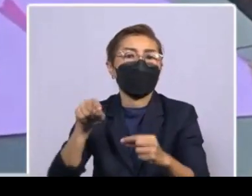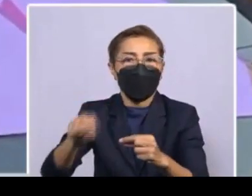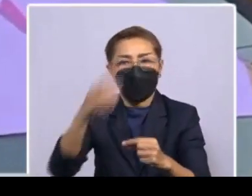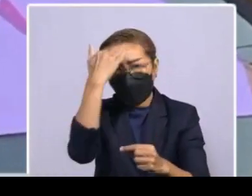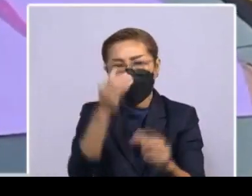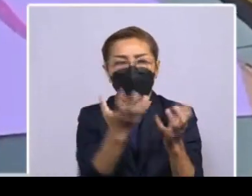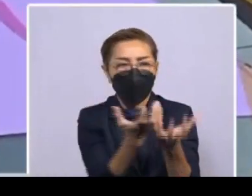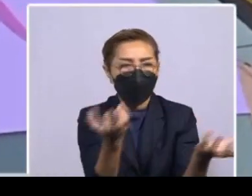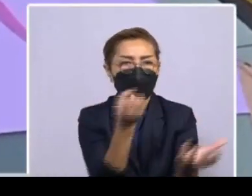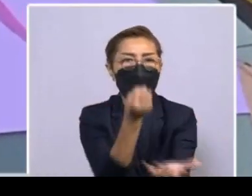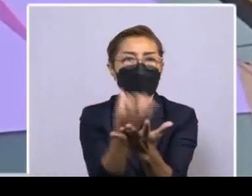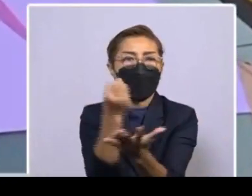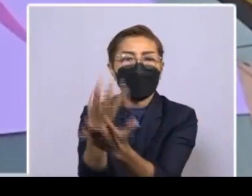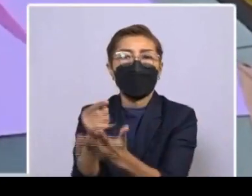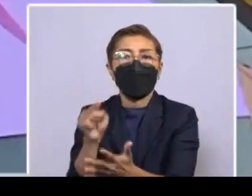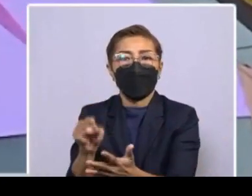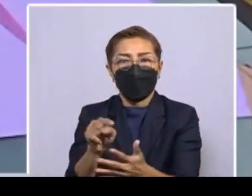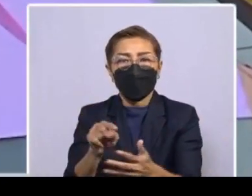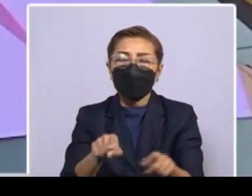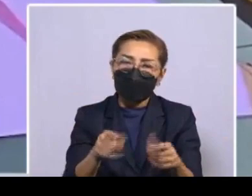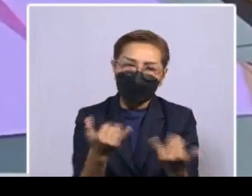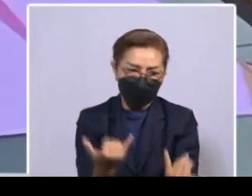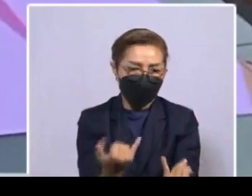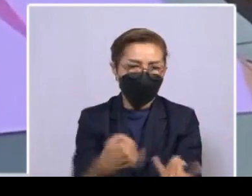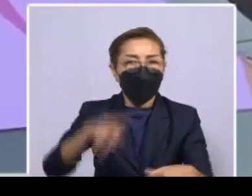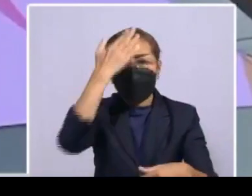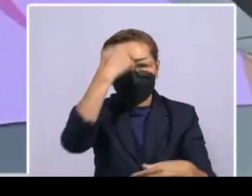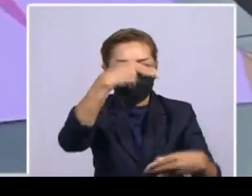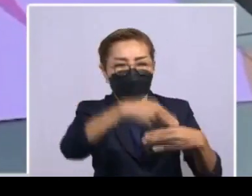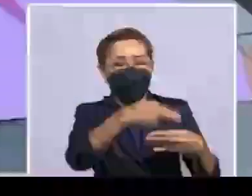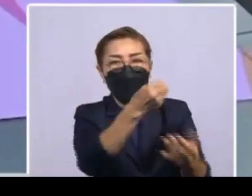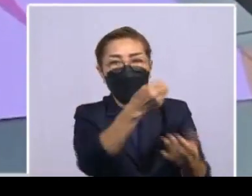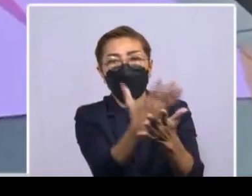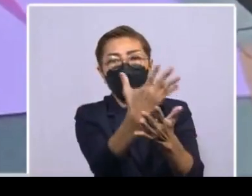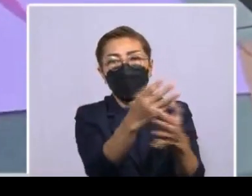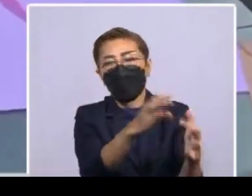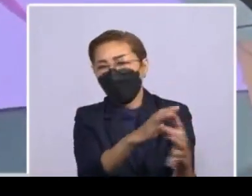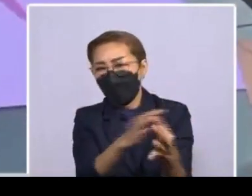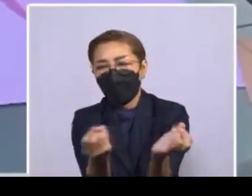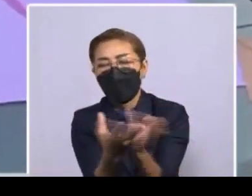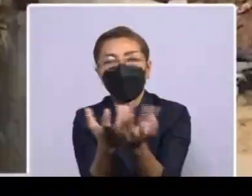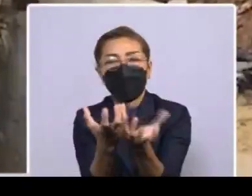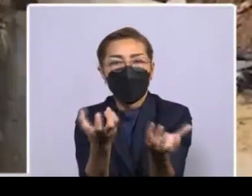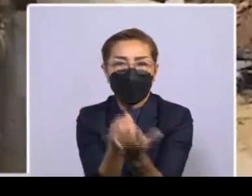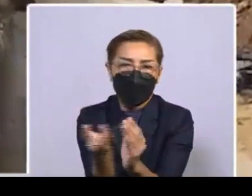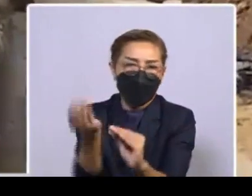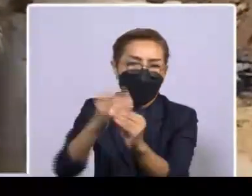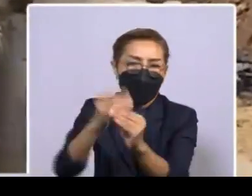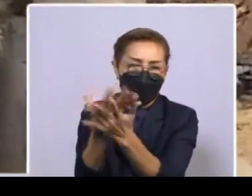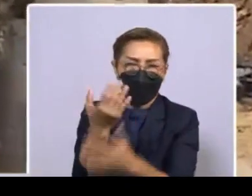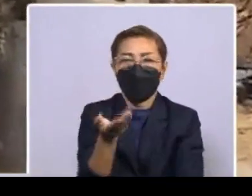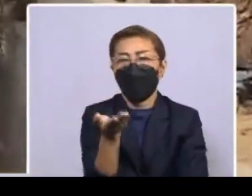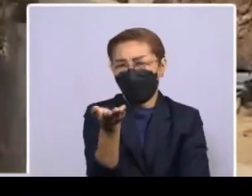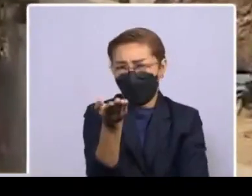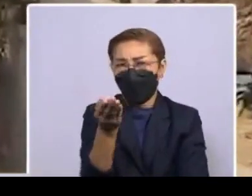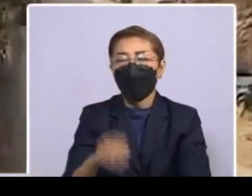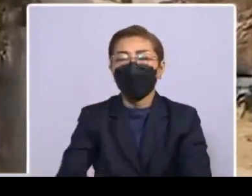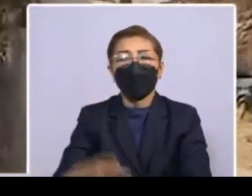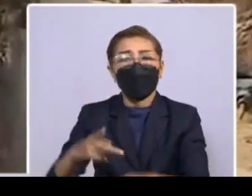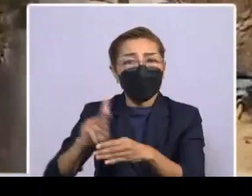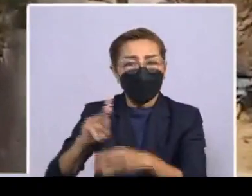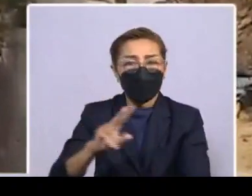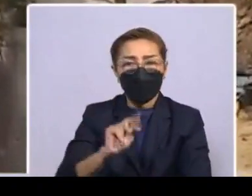มันปรับตัวสูงขึ้นจากปัญหาราคาพลังงานนี่แหละที่มันสูงขึ้นแล้วก็เรียกร้องให้มีการปรับลดราคาแก๊ส ngvและ LPG